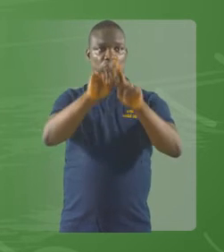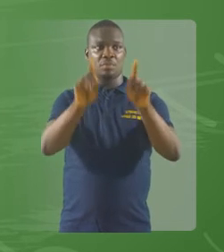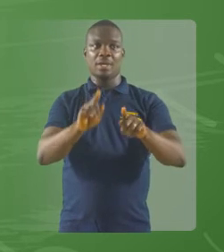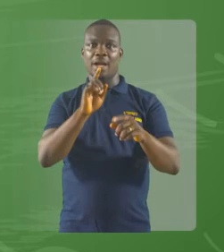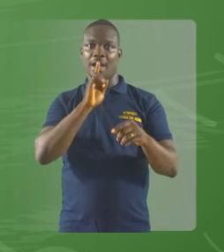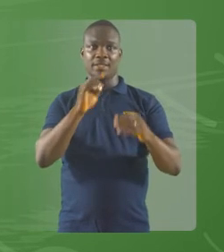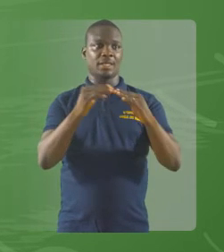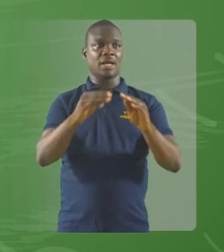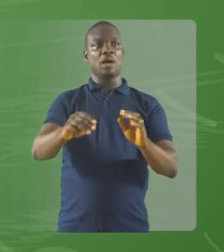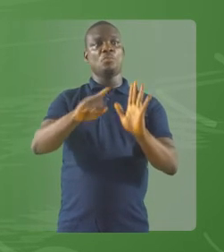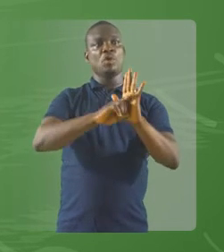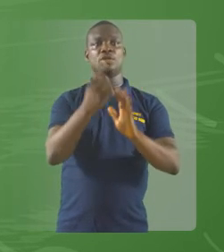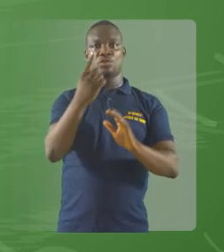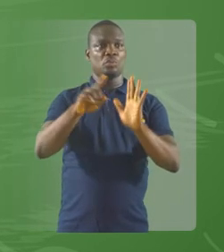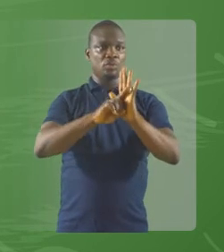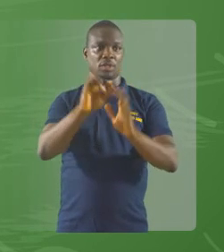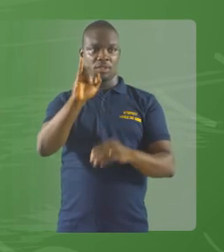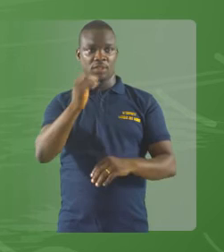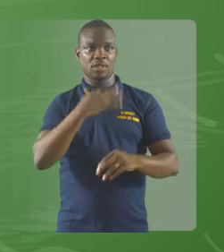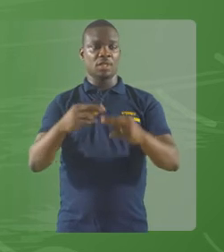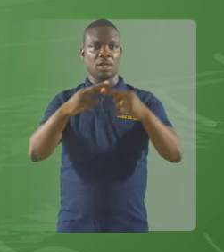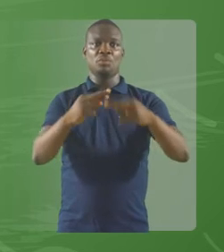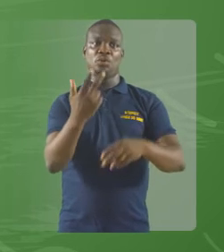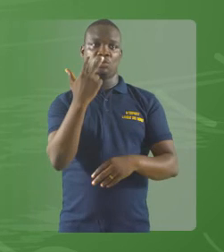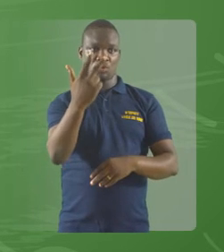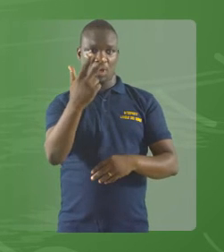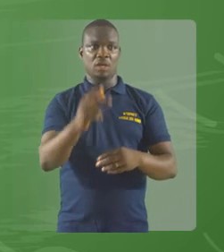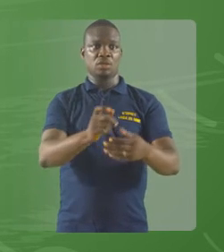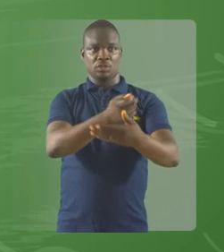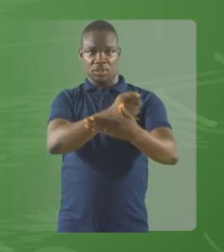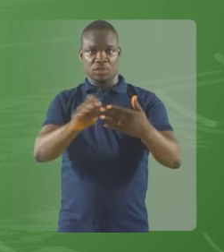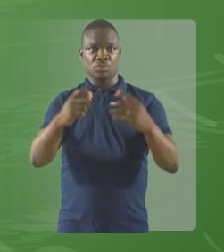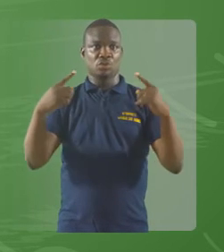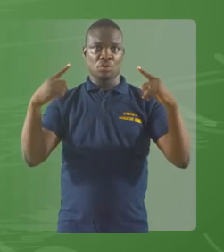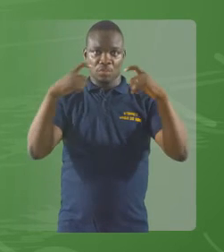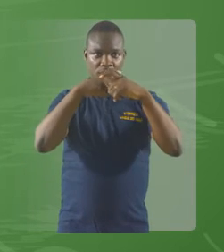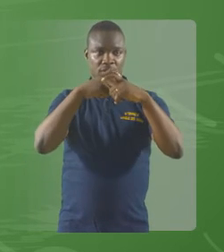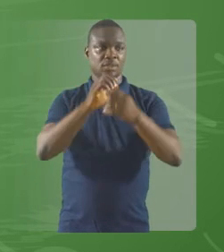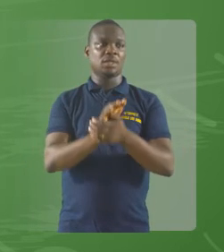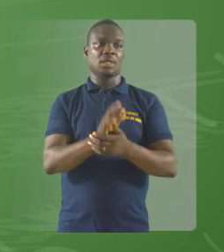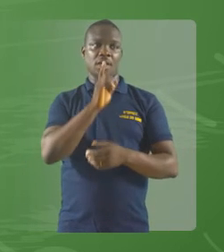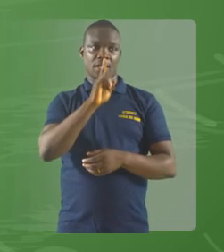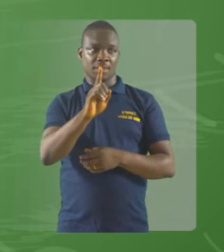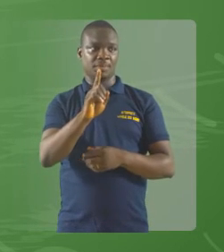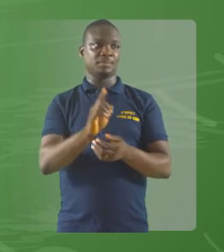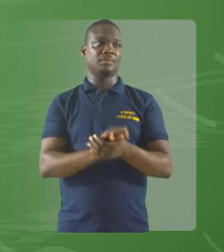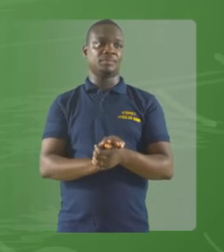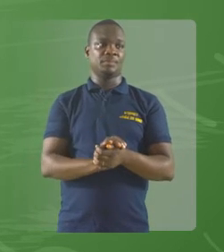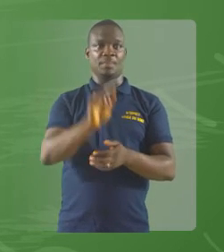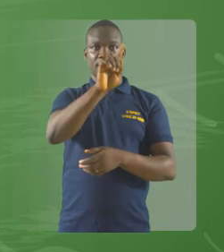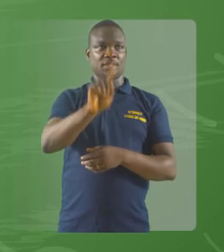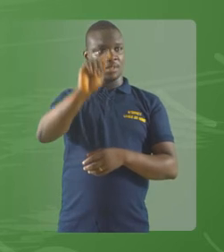1 moins I et de rapport 3, son écriture complexe est Z'